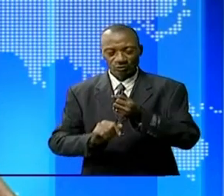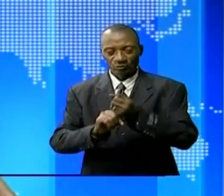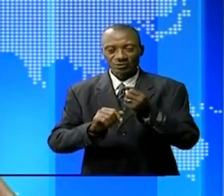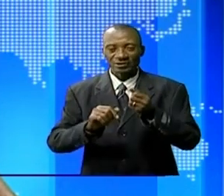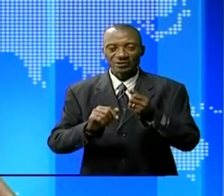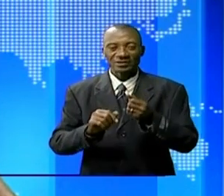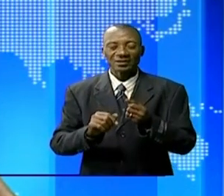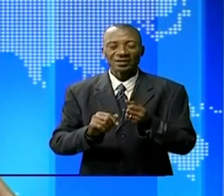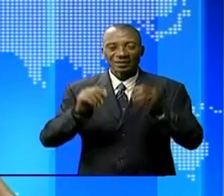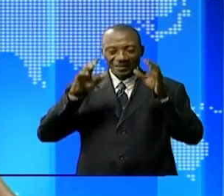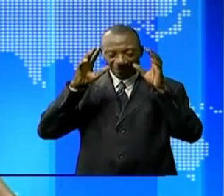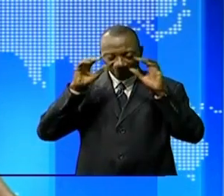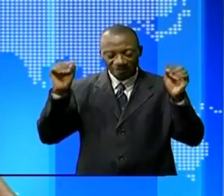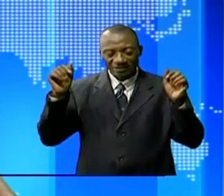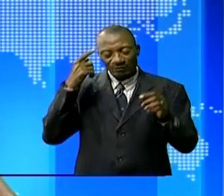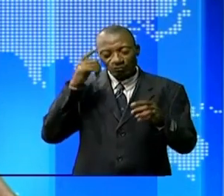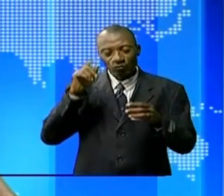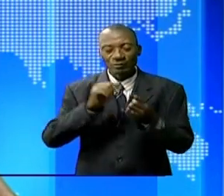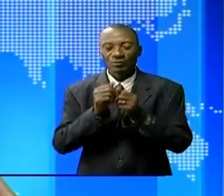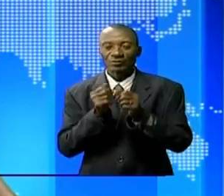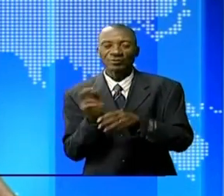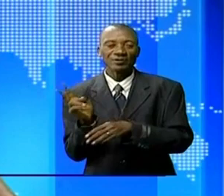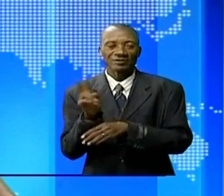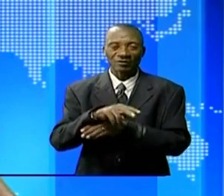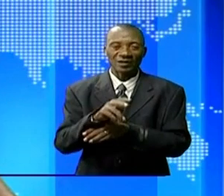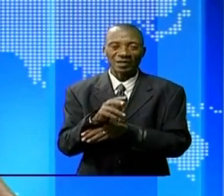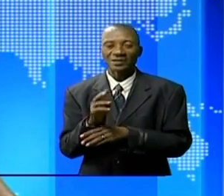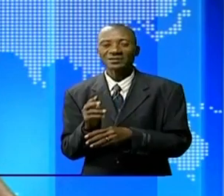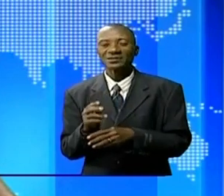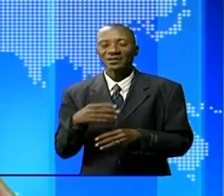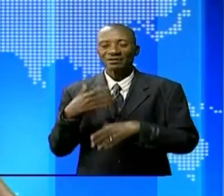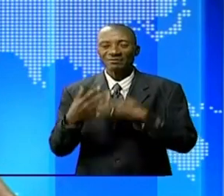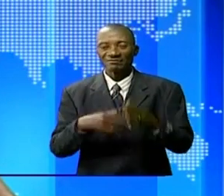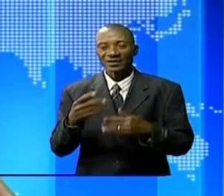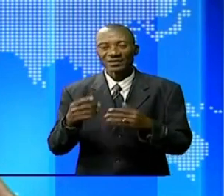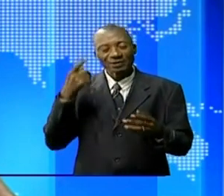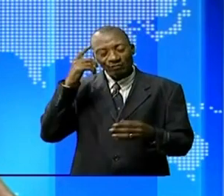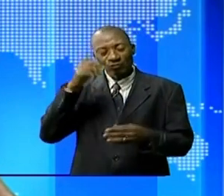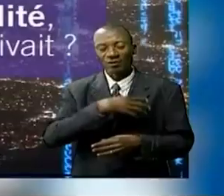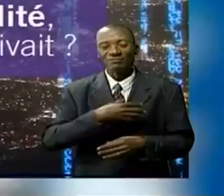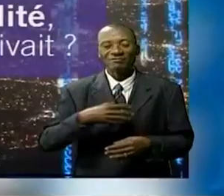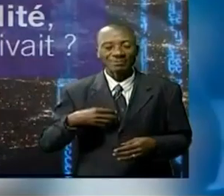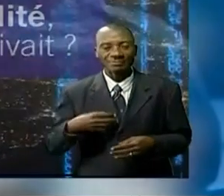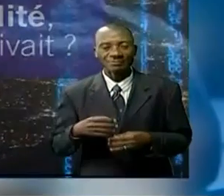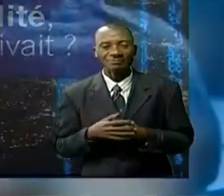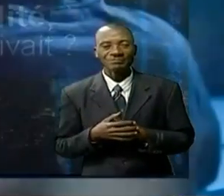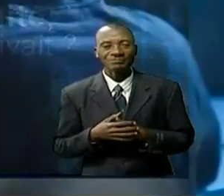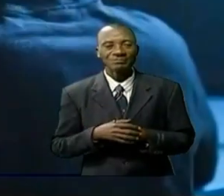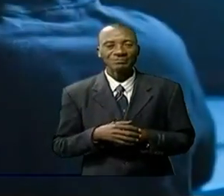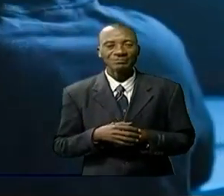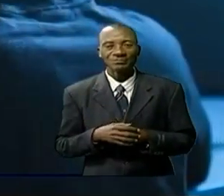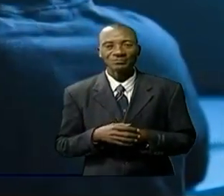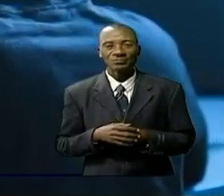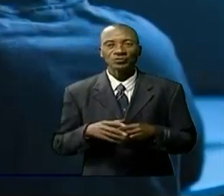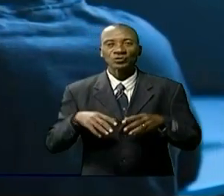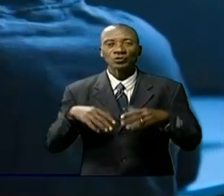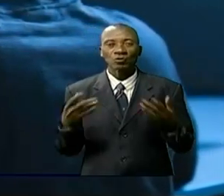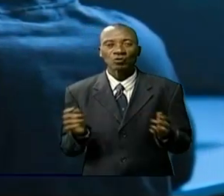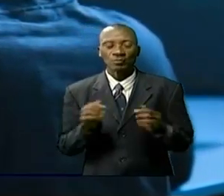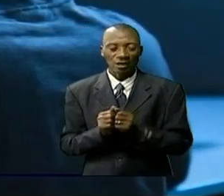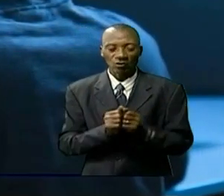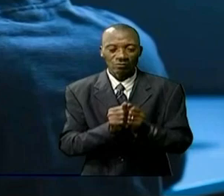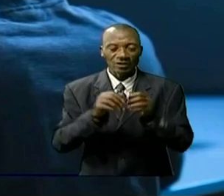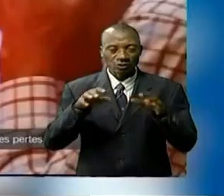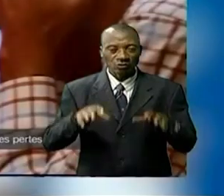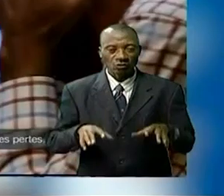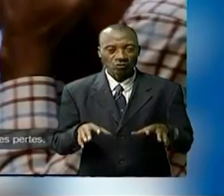violences faites à la femme et à la jeune fille chantal y est l'on bloque comment accompagner la rdc dans la lutte